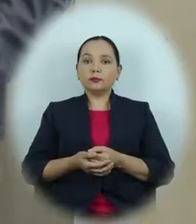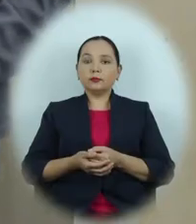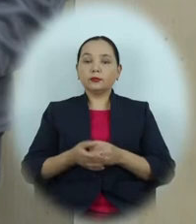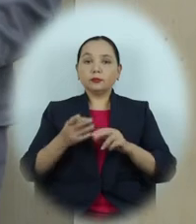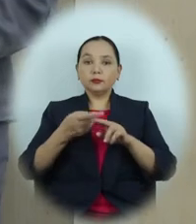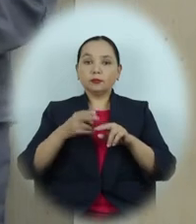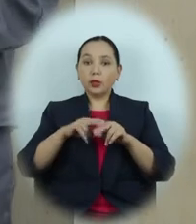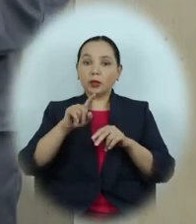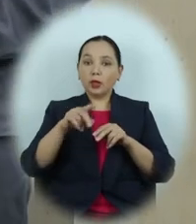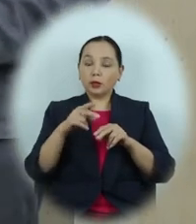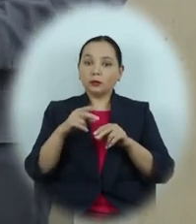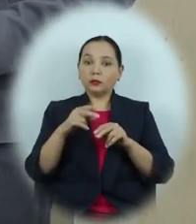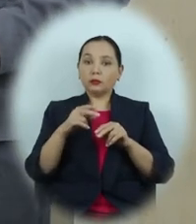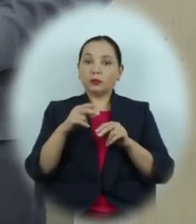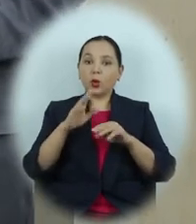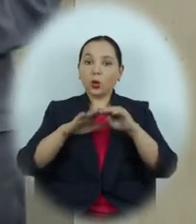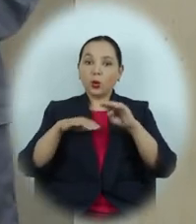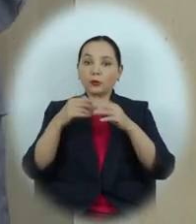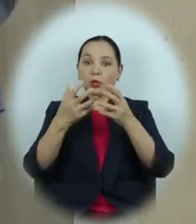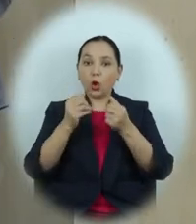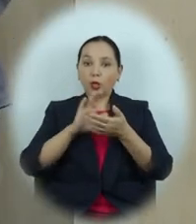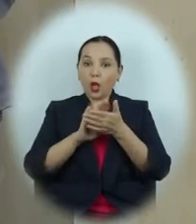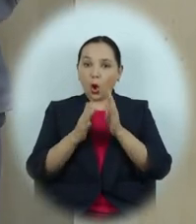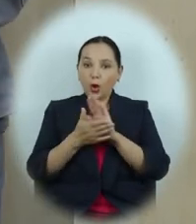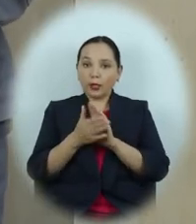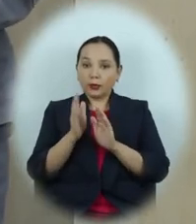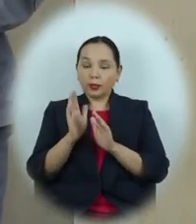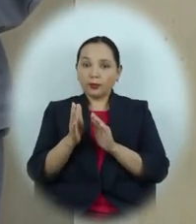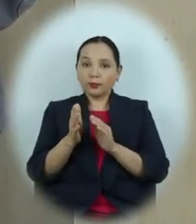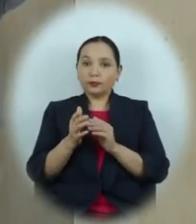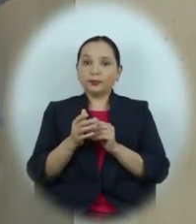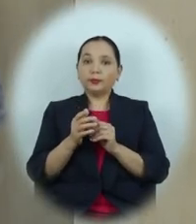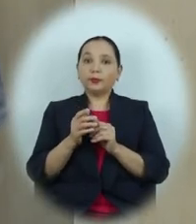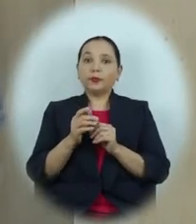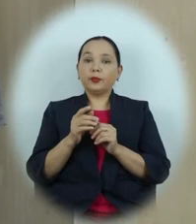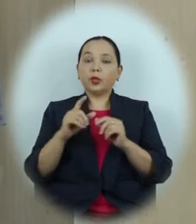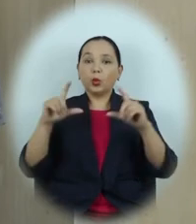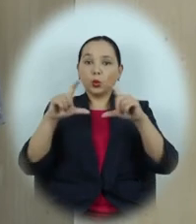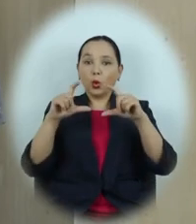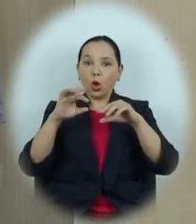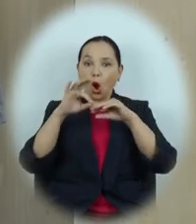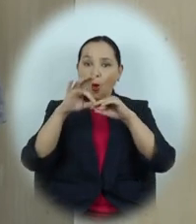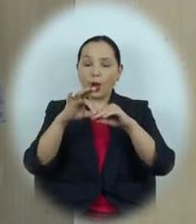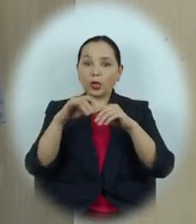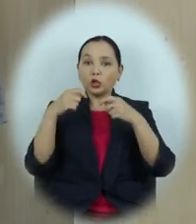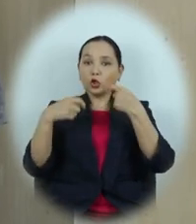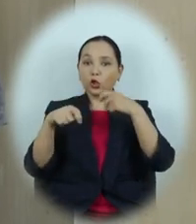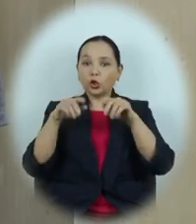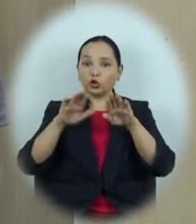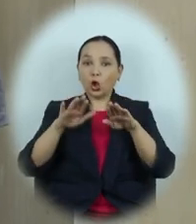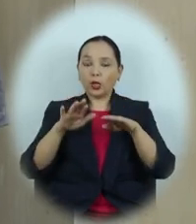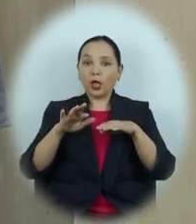Mana buni qo'limizga olgan holatda buni do'konga olib borib, ya'ni sotadigan